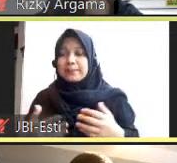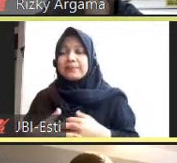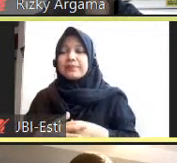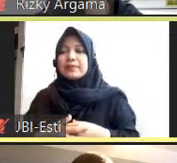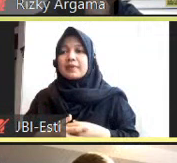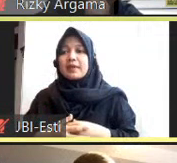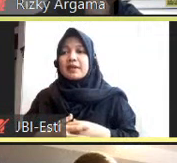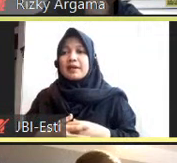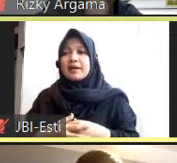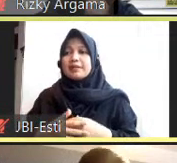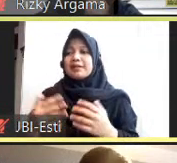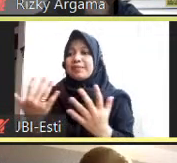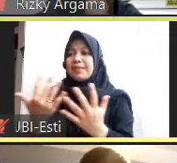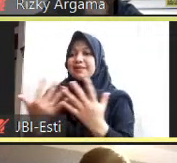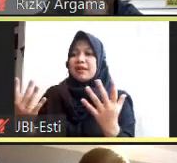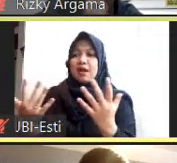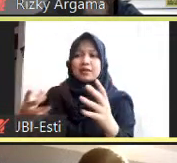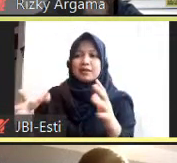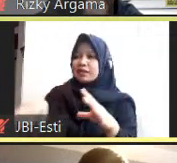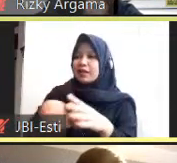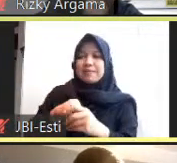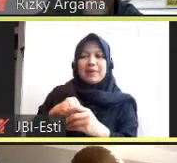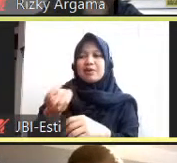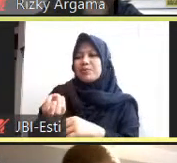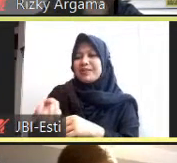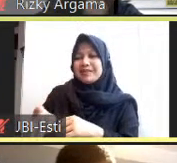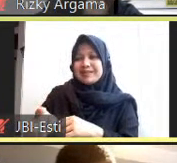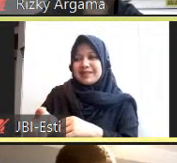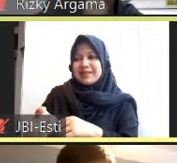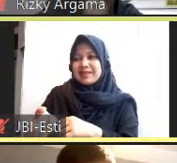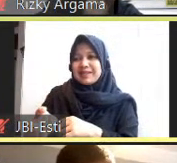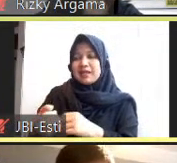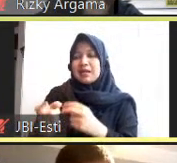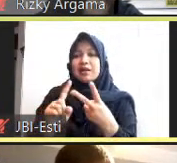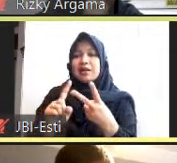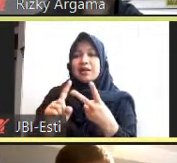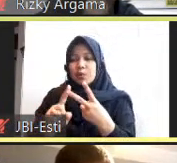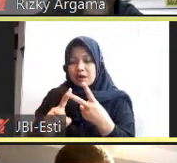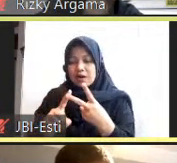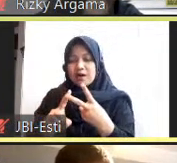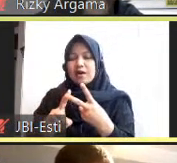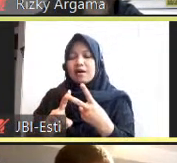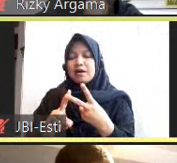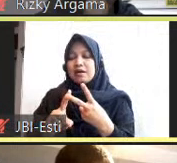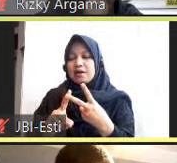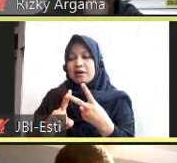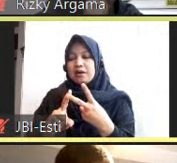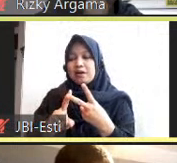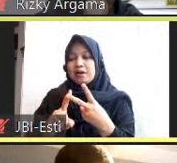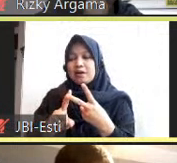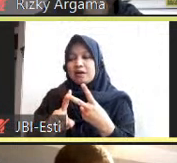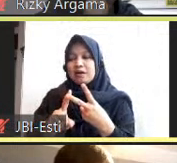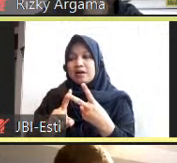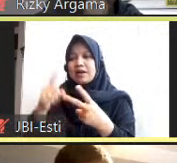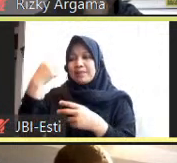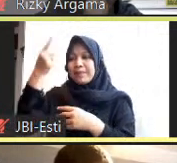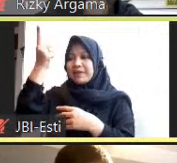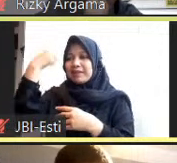minimnya partisipasi publik, kemudian adanya dorongan yang kuat dari pemerintah